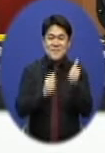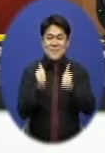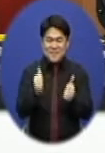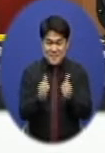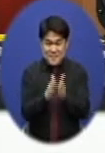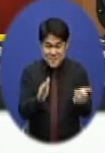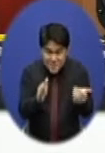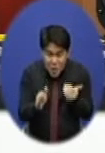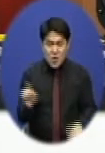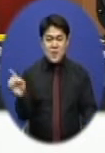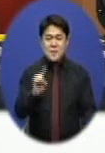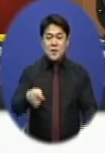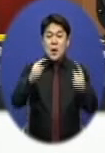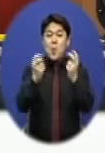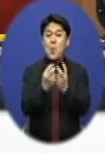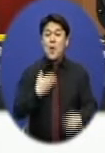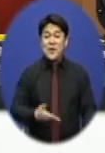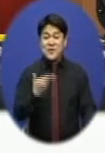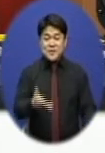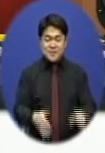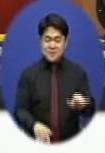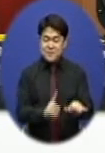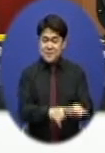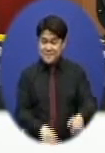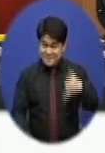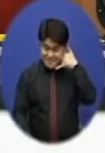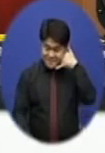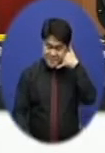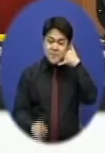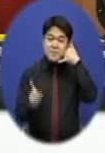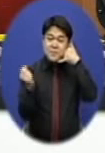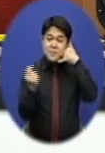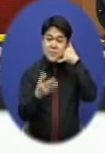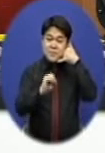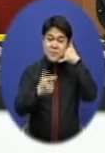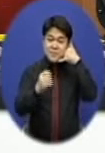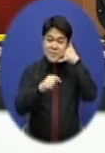먼저 참여 방법부터 알려드리겠습니다. 자, 소화기를 들고요. 네.